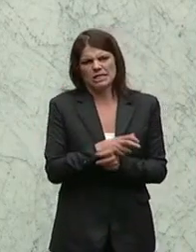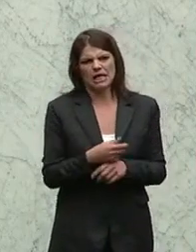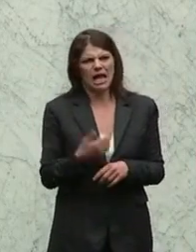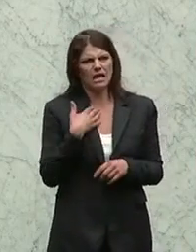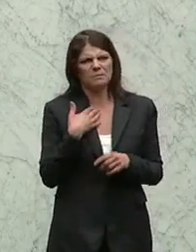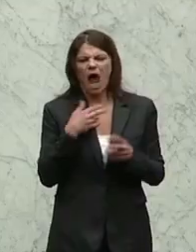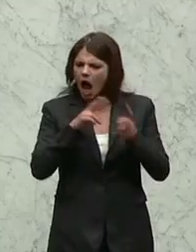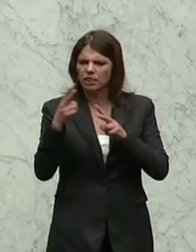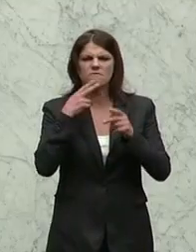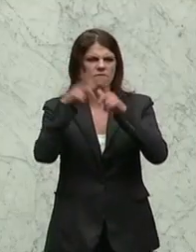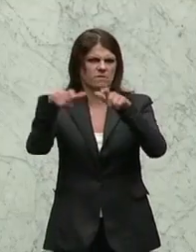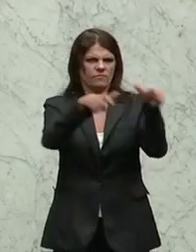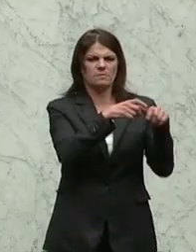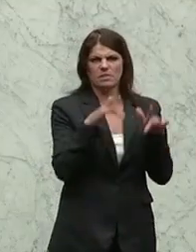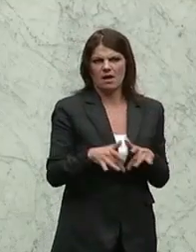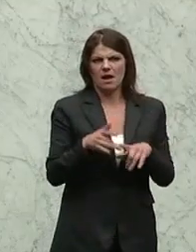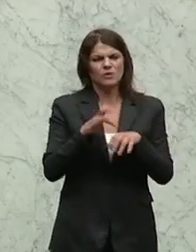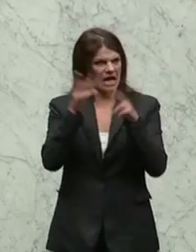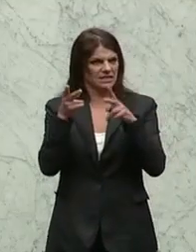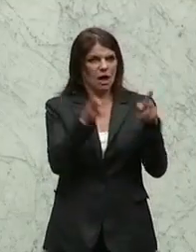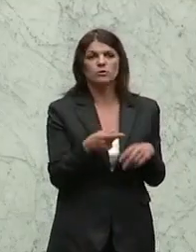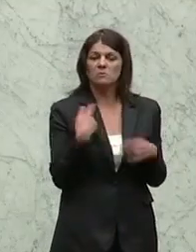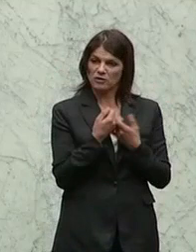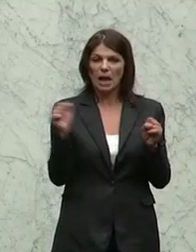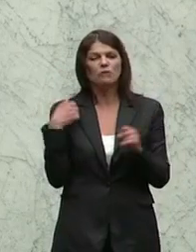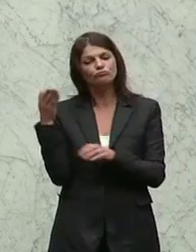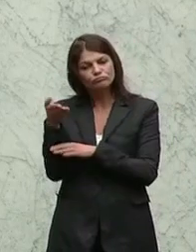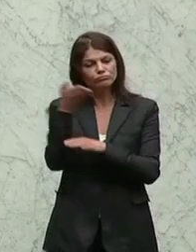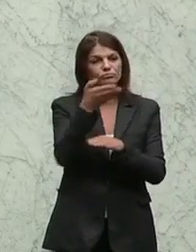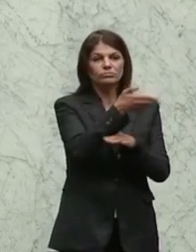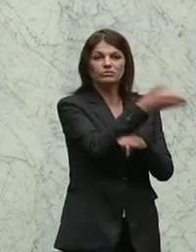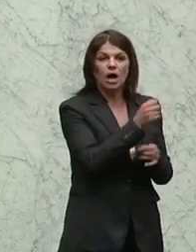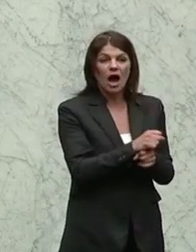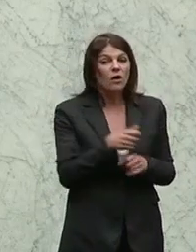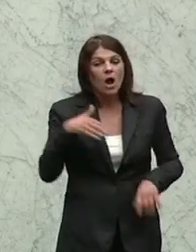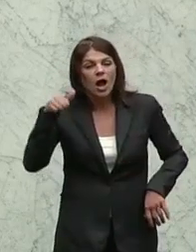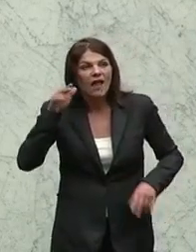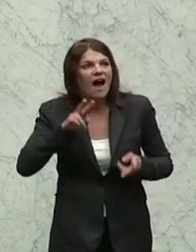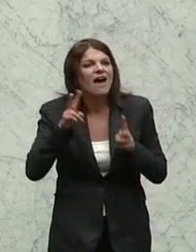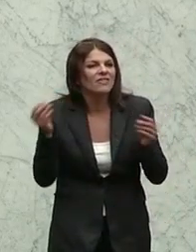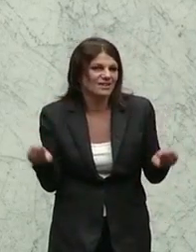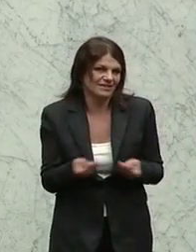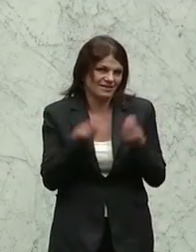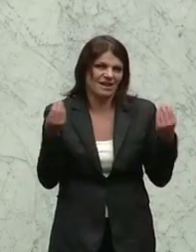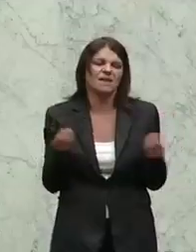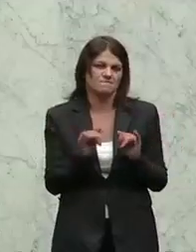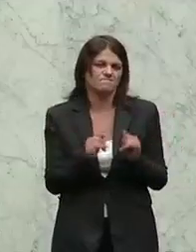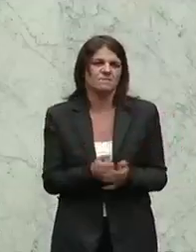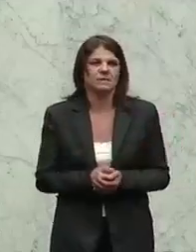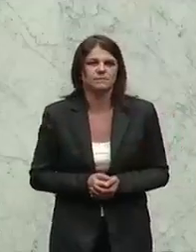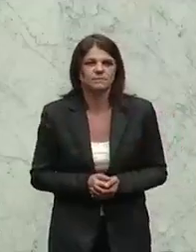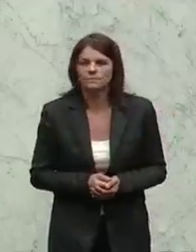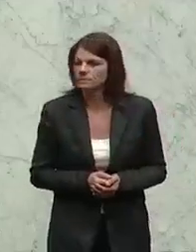mehr und andere Betriebe, die wir als Freiheitliche auch regelmäßig besuchen und dort hört man ganz andere Dinge. Applaus